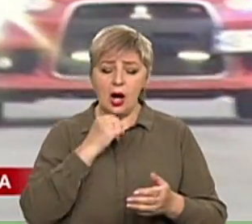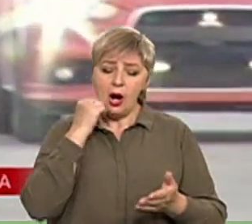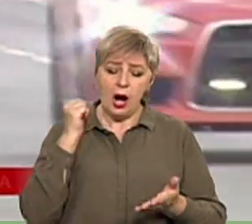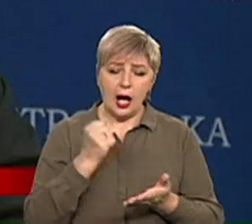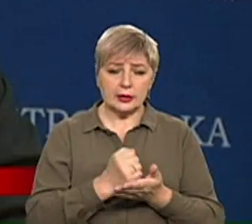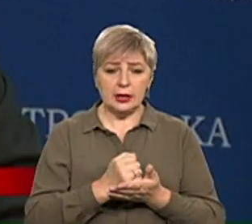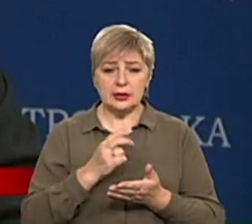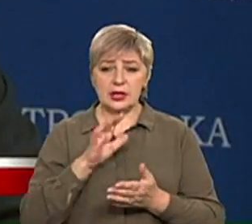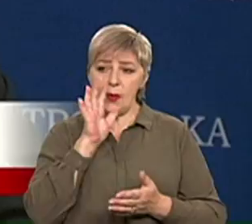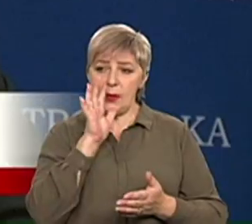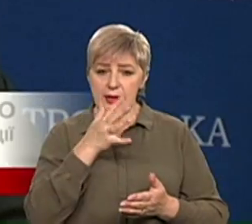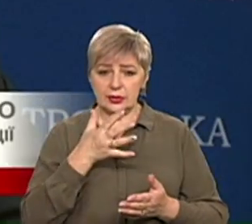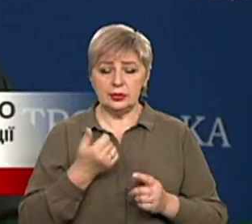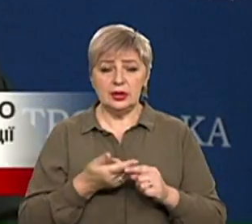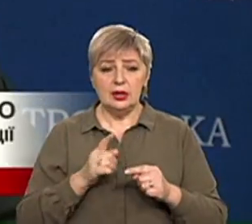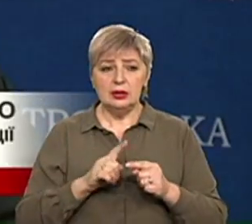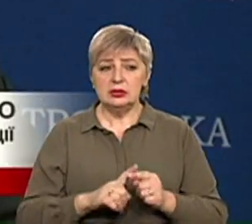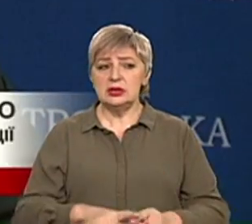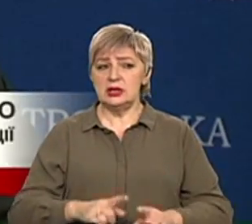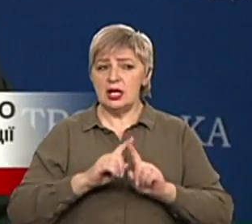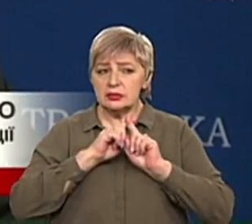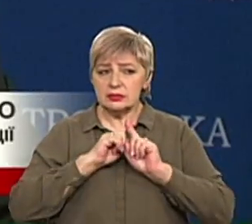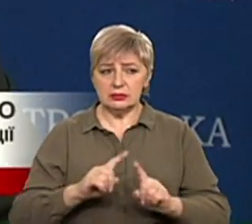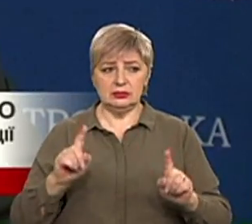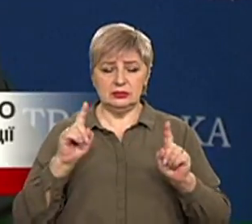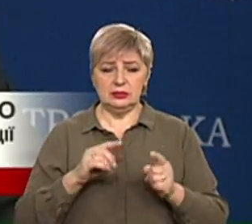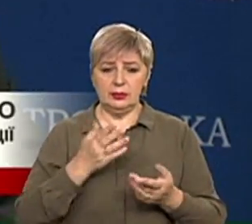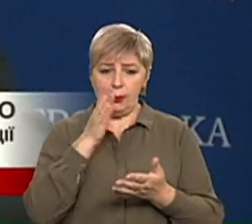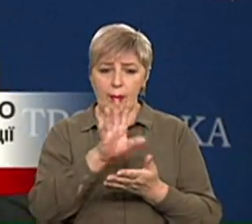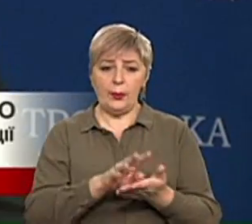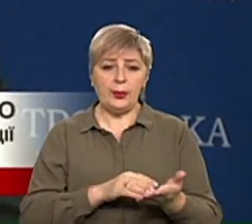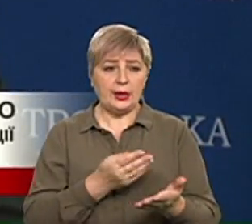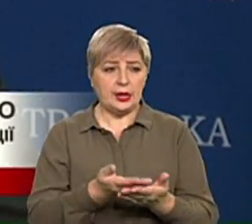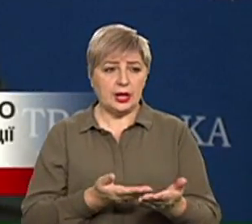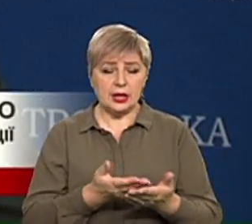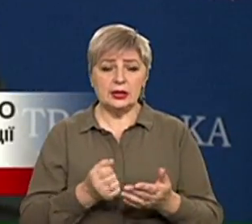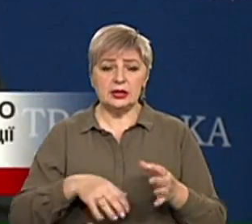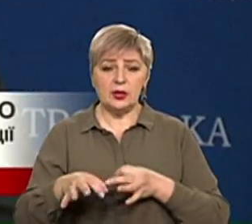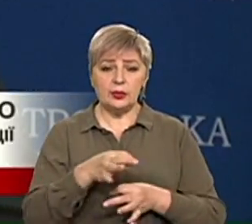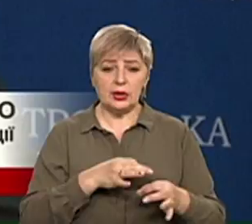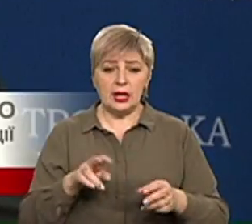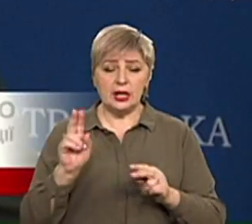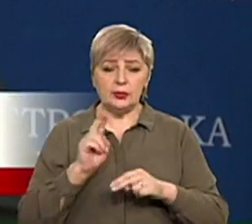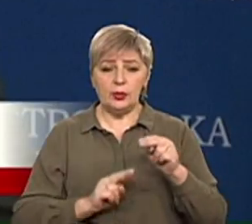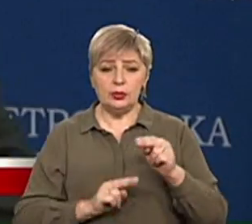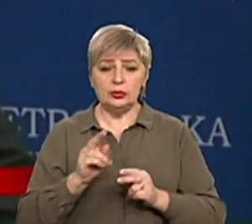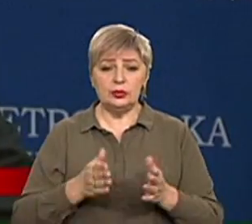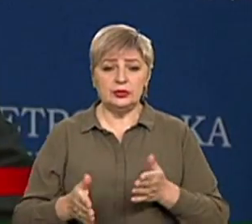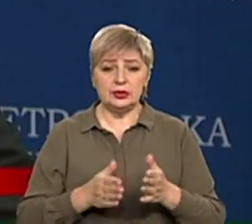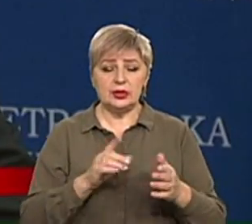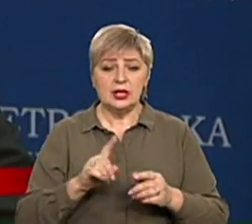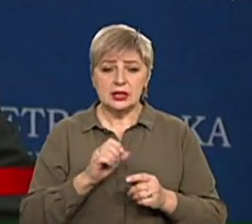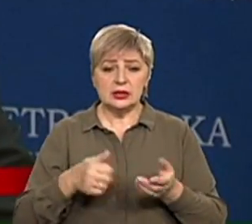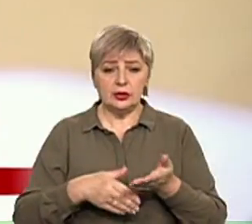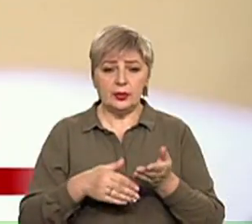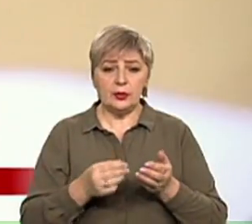років. Це безпрецедентний в Україні приклад і проєкт побудови дороги за допомогою